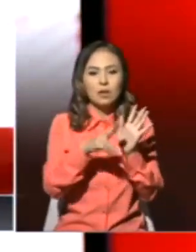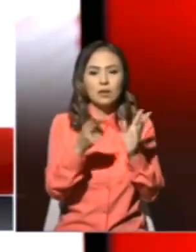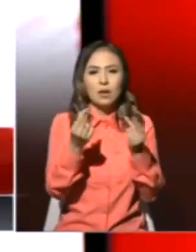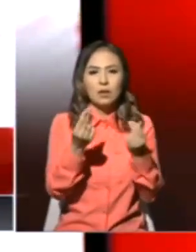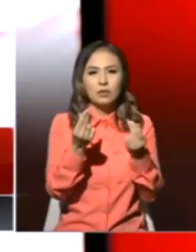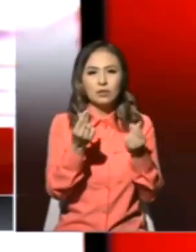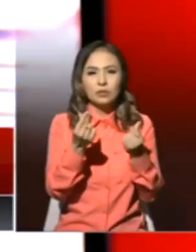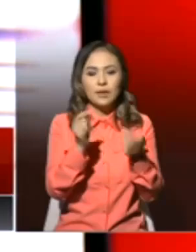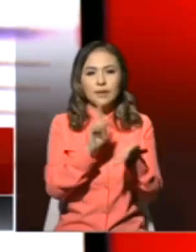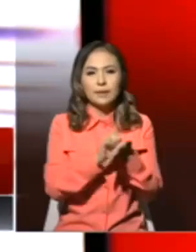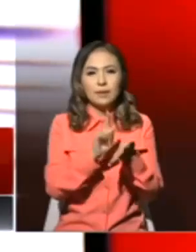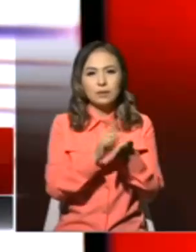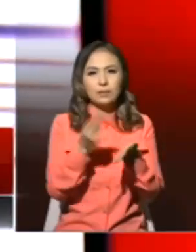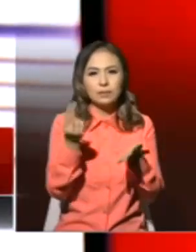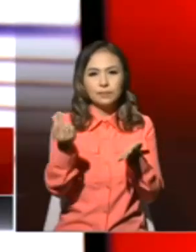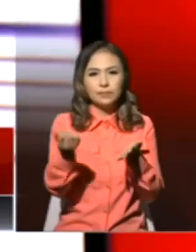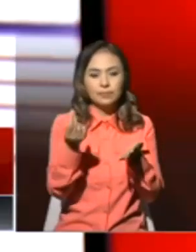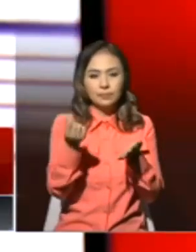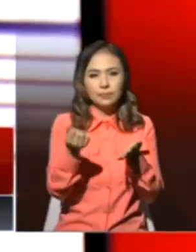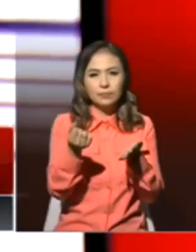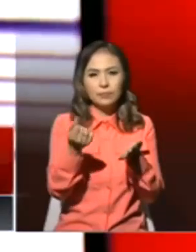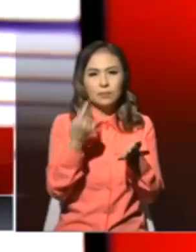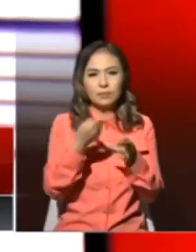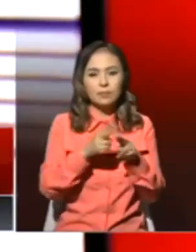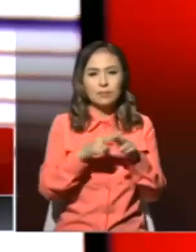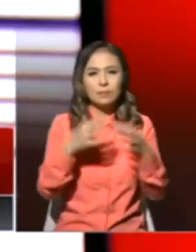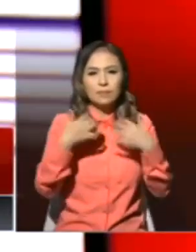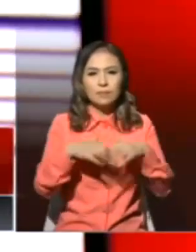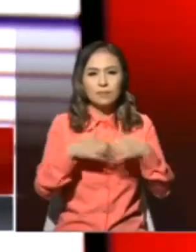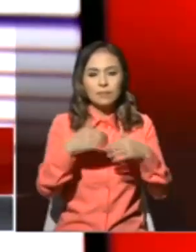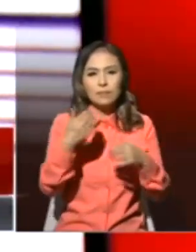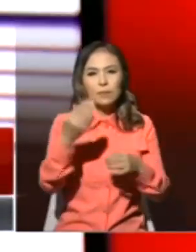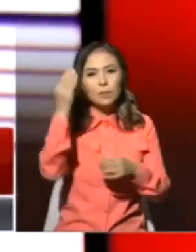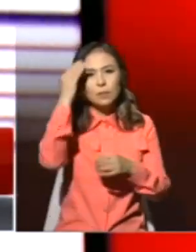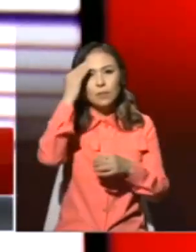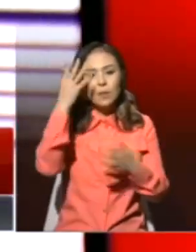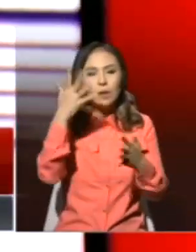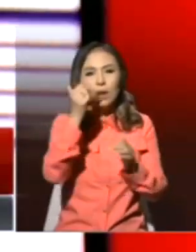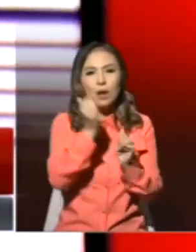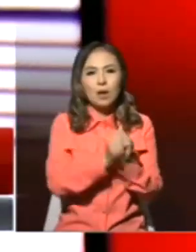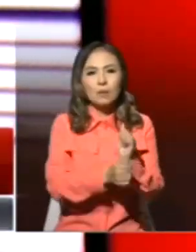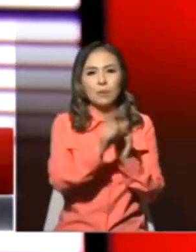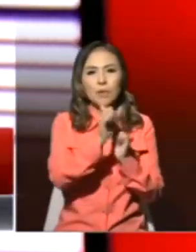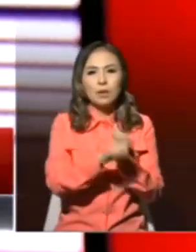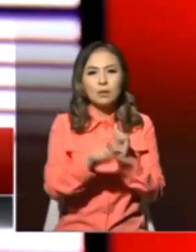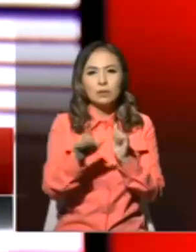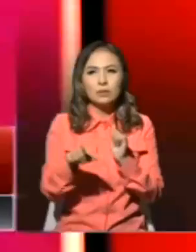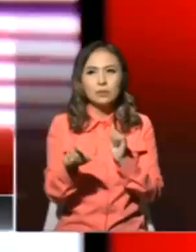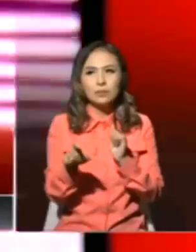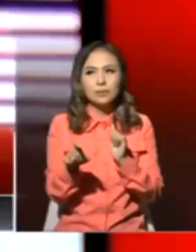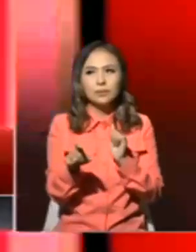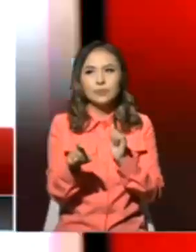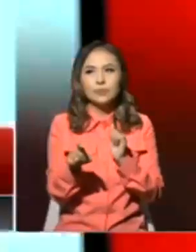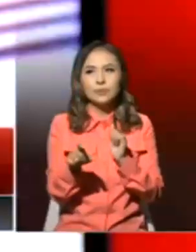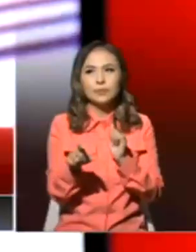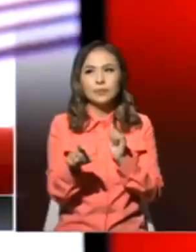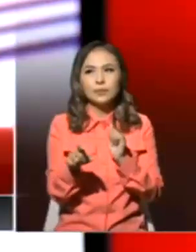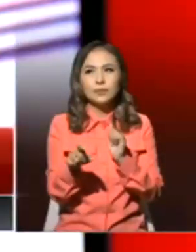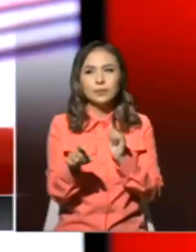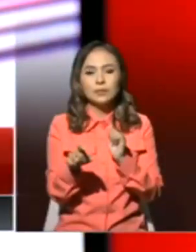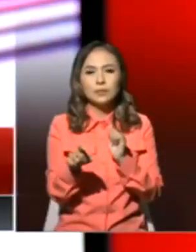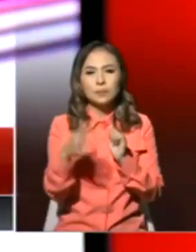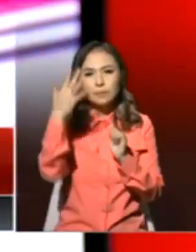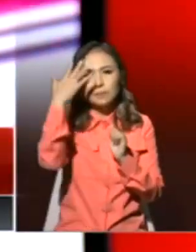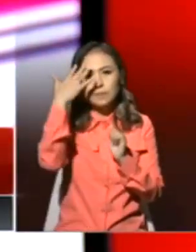не салық төлесін, иә? Ал енді соның есесінен сіз ойлаңыз, әрбір мына сол